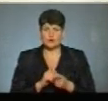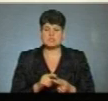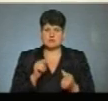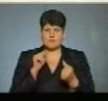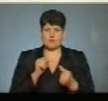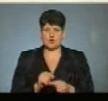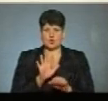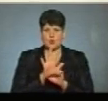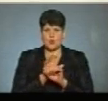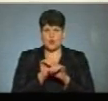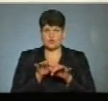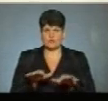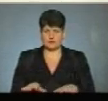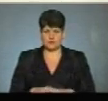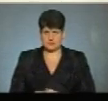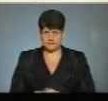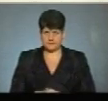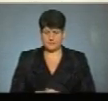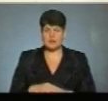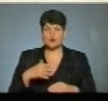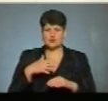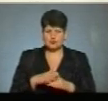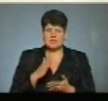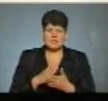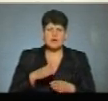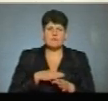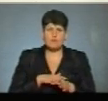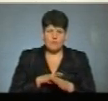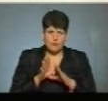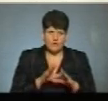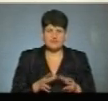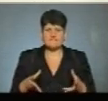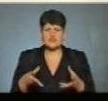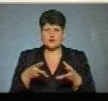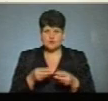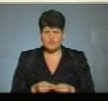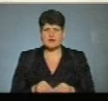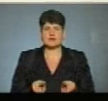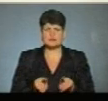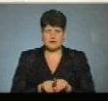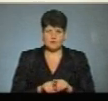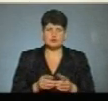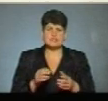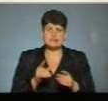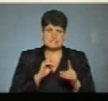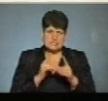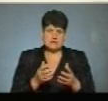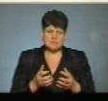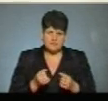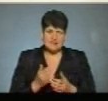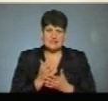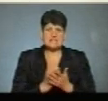побороти проблему коронавіруса COVID-19. Розуміння є повне, фінансування з бюджетів теж відповідно